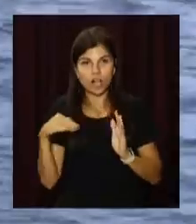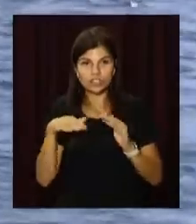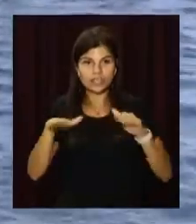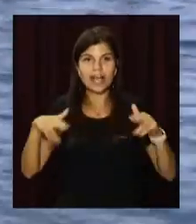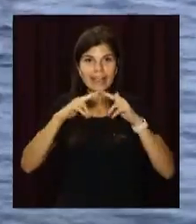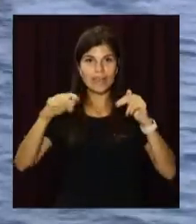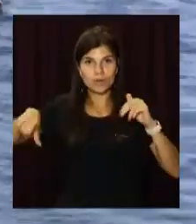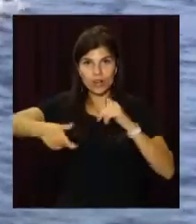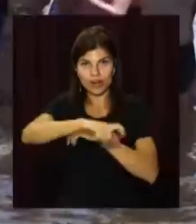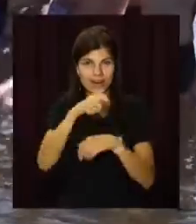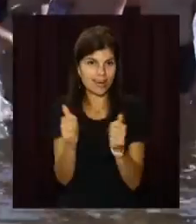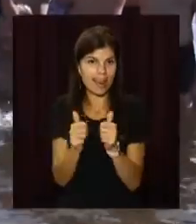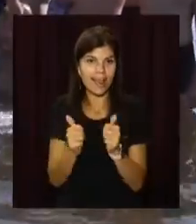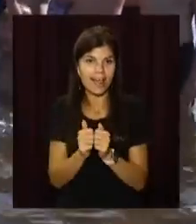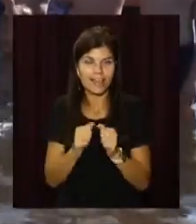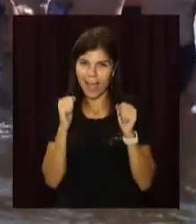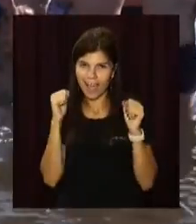Дніпро поруч.